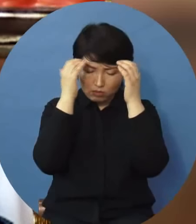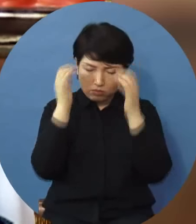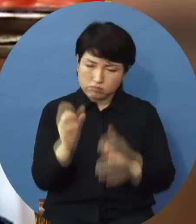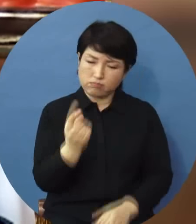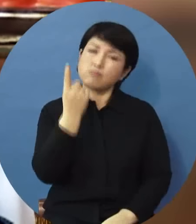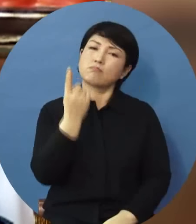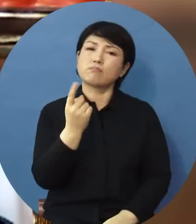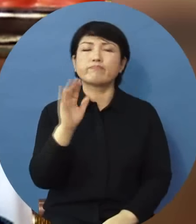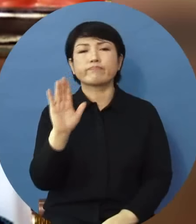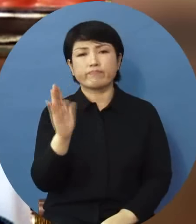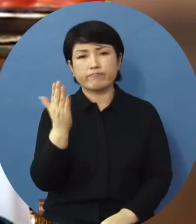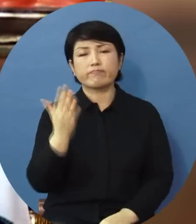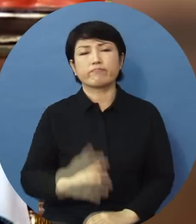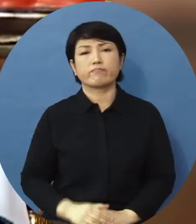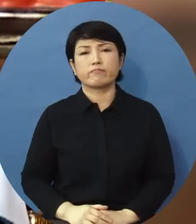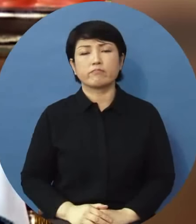된다.